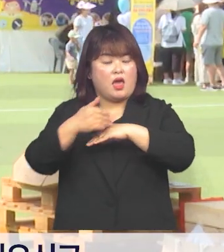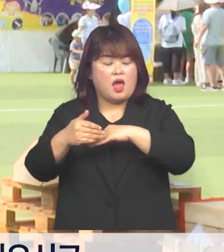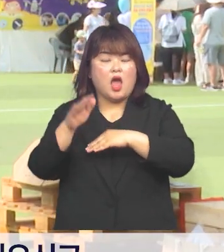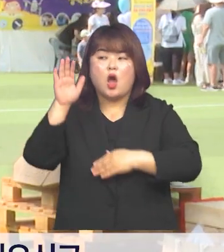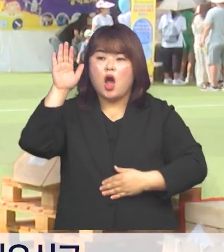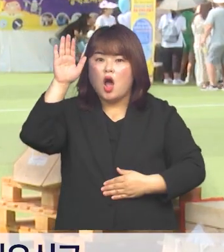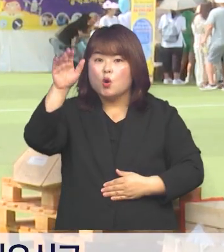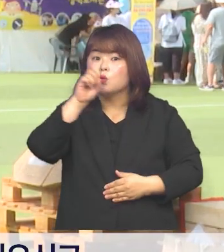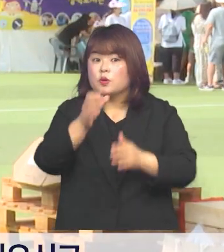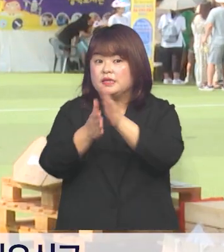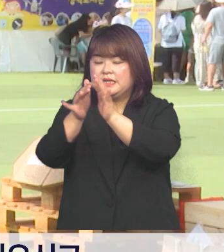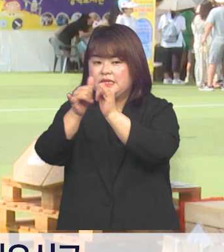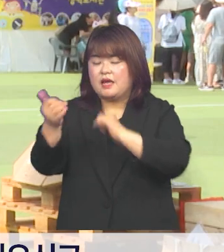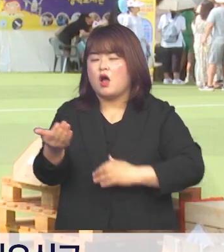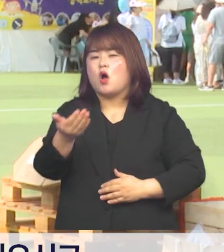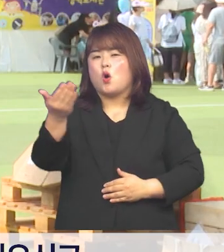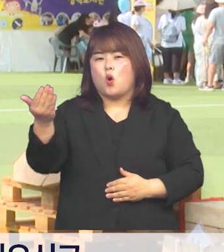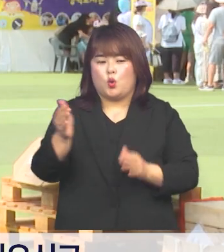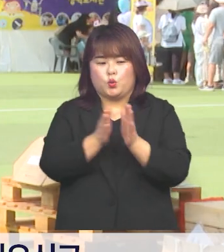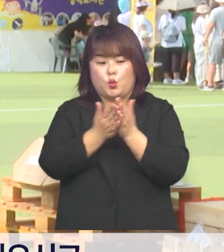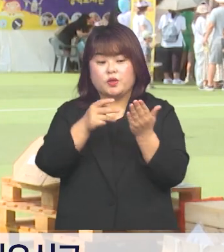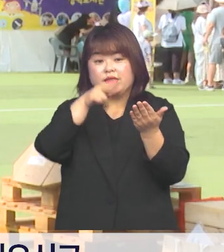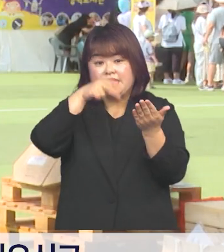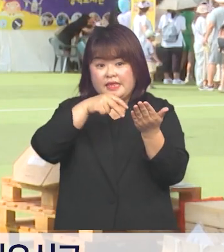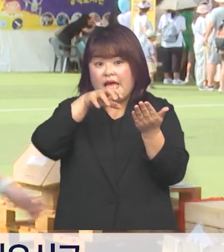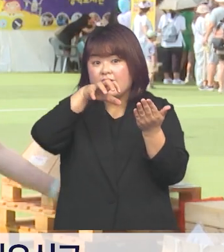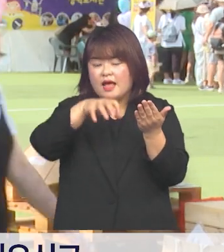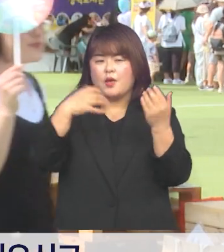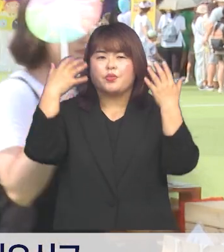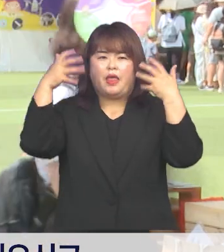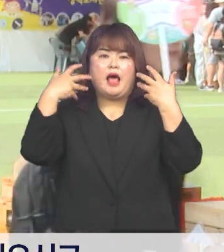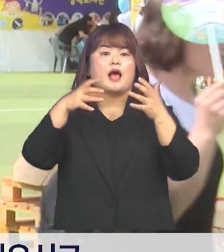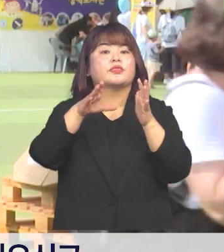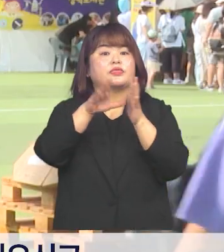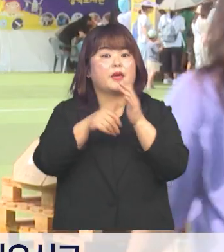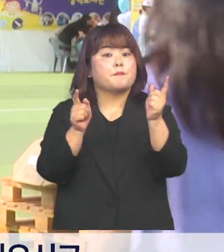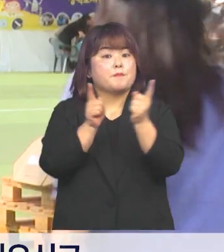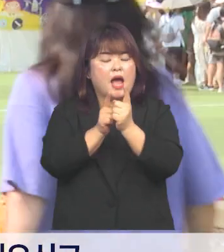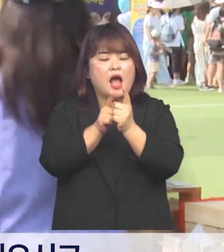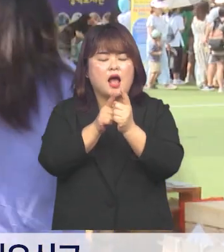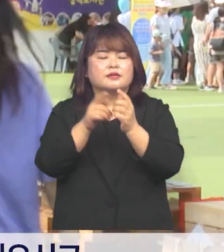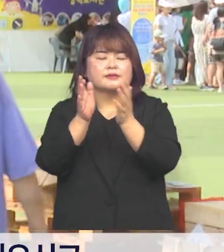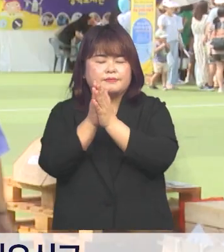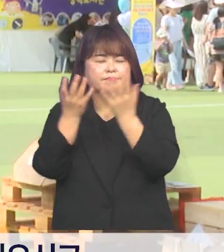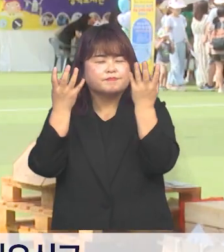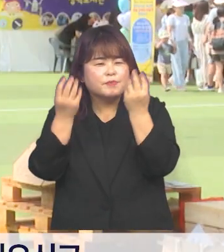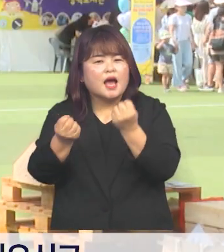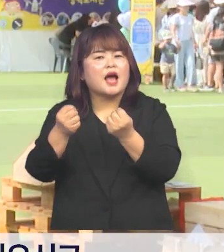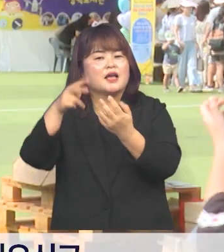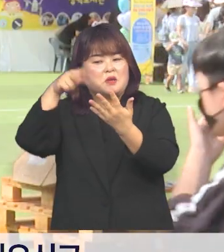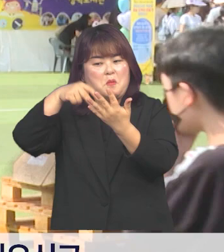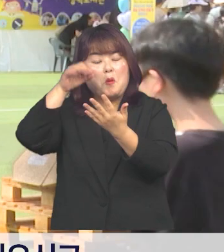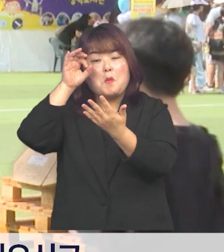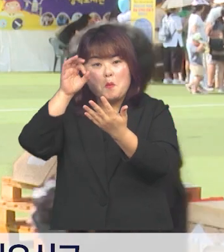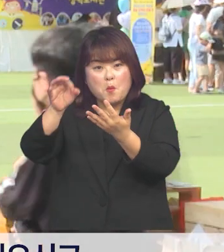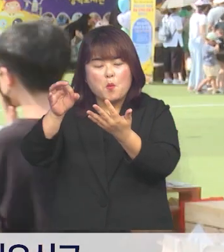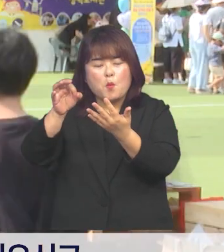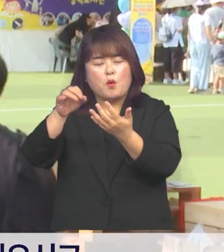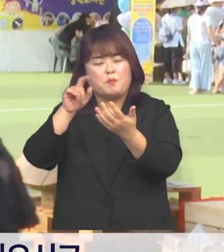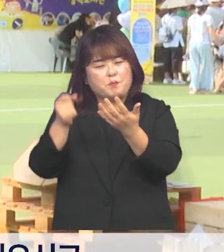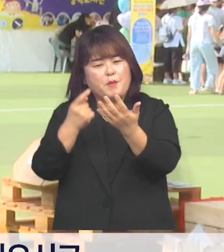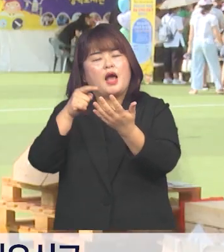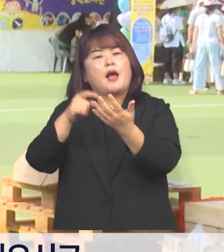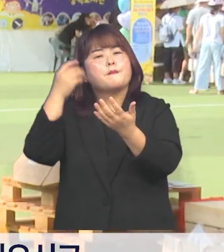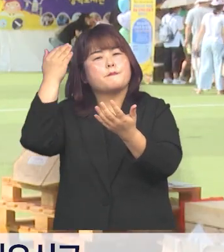용인특례시 시민들께서 독서의 계절인 가을에 책을 많이 읽으시고 책을 통해서